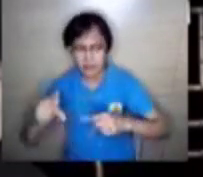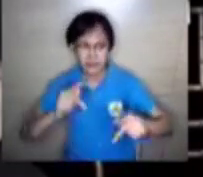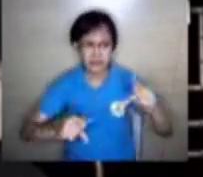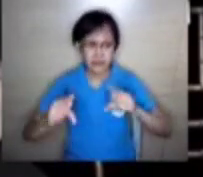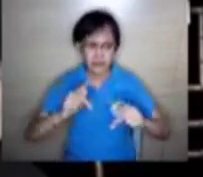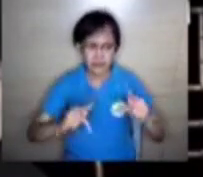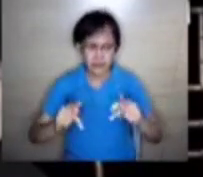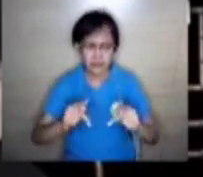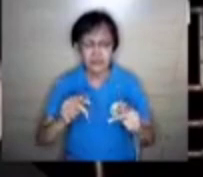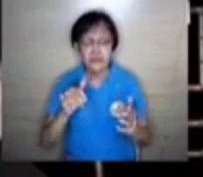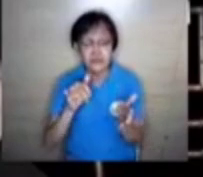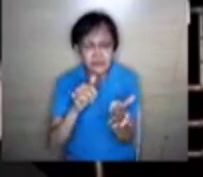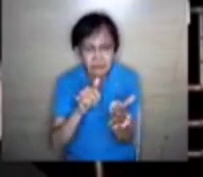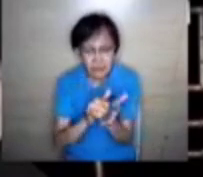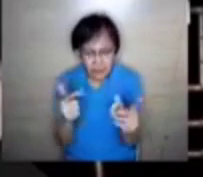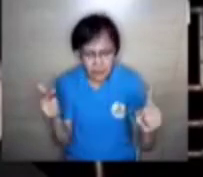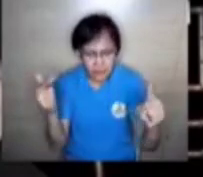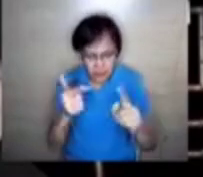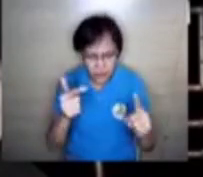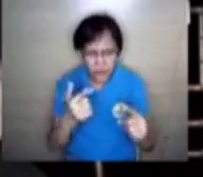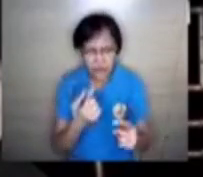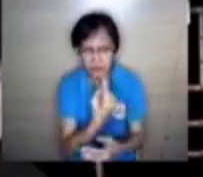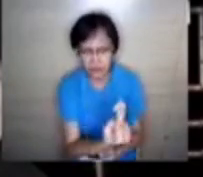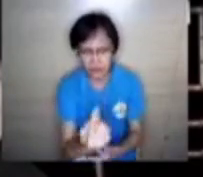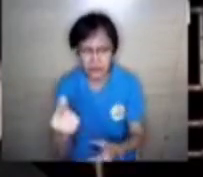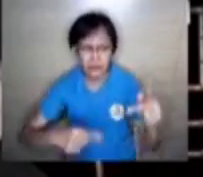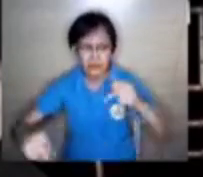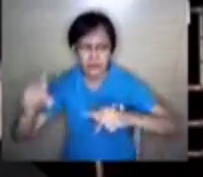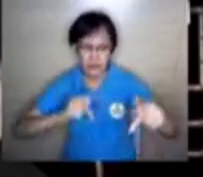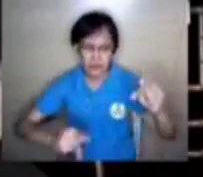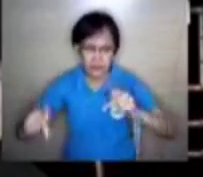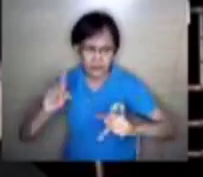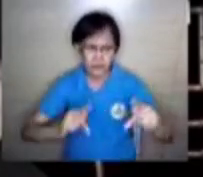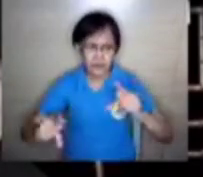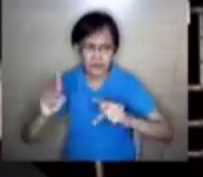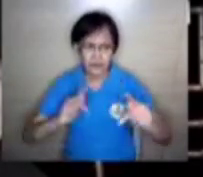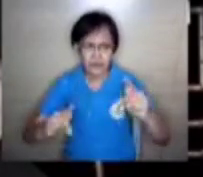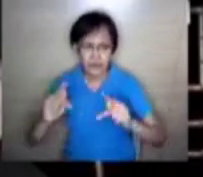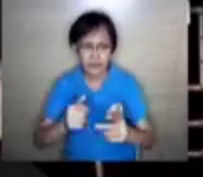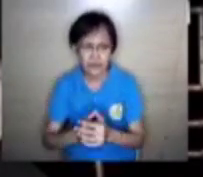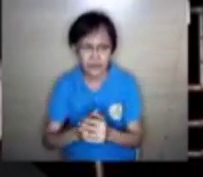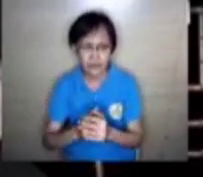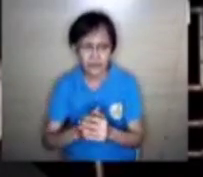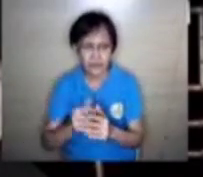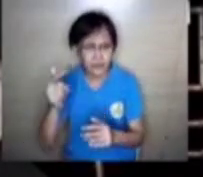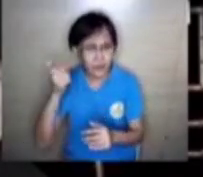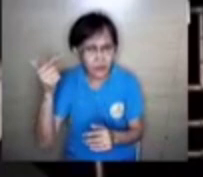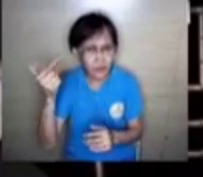papunta yung sinasabing trajectory of history. Yung mga matatagal na sa gobyerno,